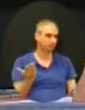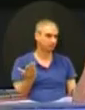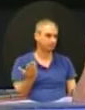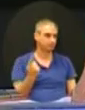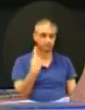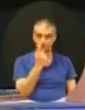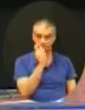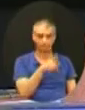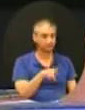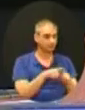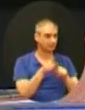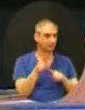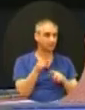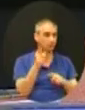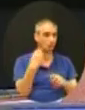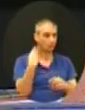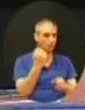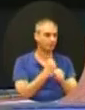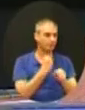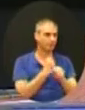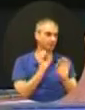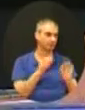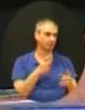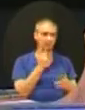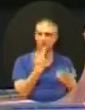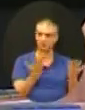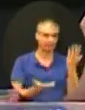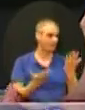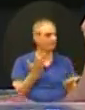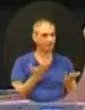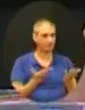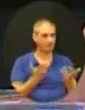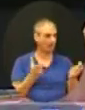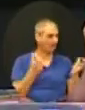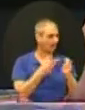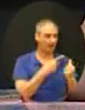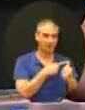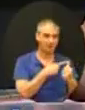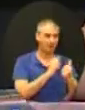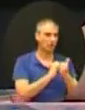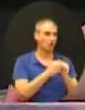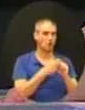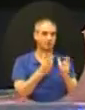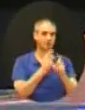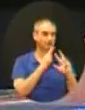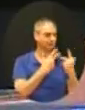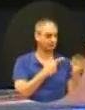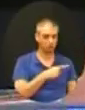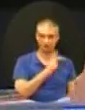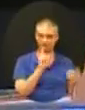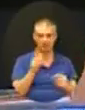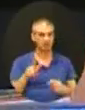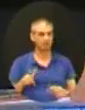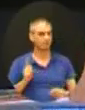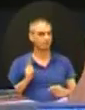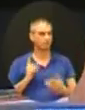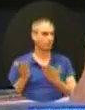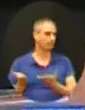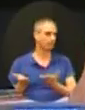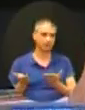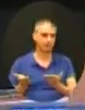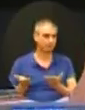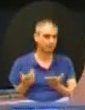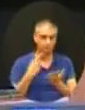כל בן אדם כזה הוא מעסיק לכל דבר. אין הבדל ברור. בין חברה, בין מגזר ציבורי ובן אדם כזה.